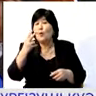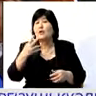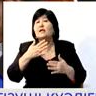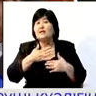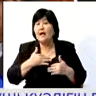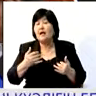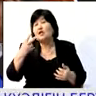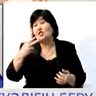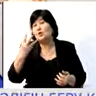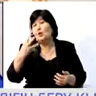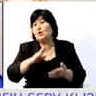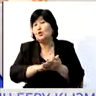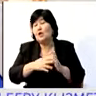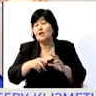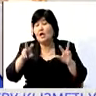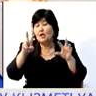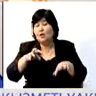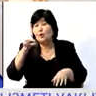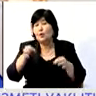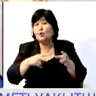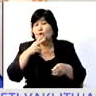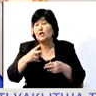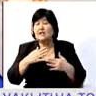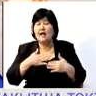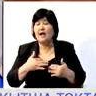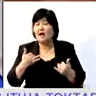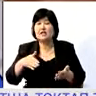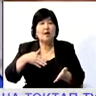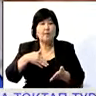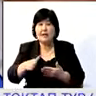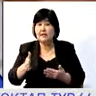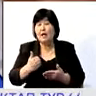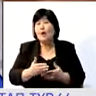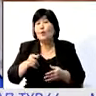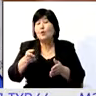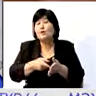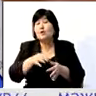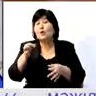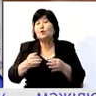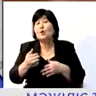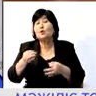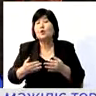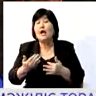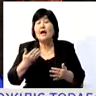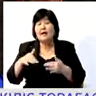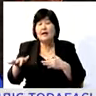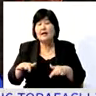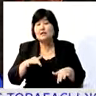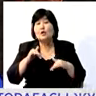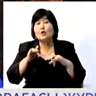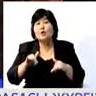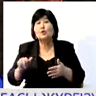қанағаттандырылған, ал 23 жағдайға тергеу соты шағымдары қанағаттандырудан бас тартқан. Жалпы тергеу соты сотқа дейінгі істер бойынша іс